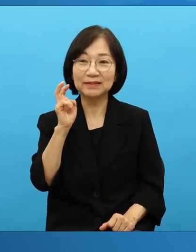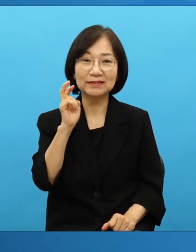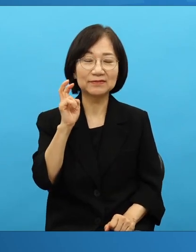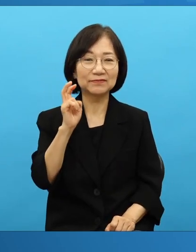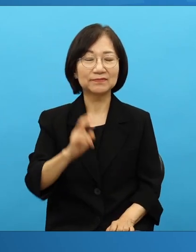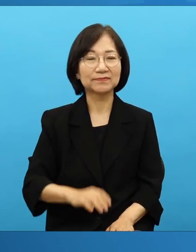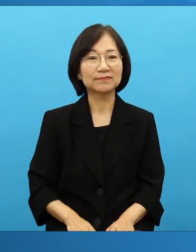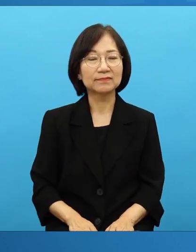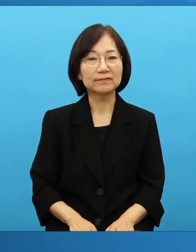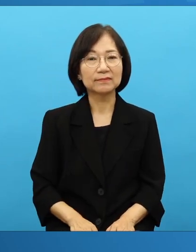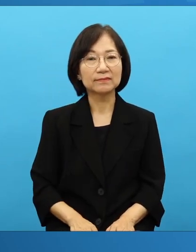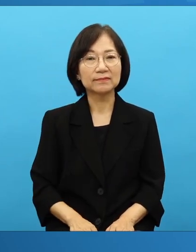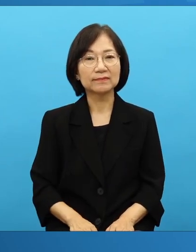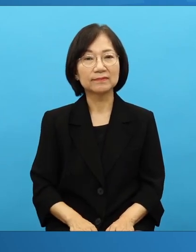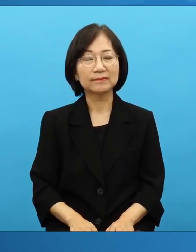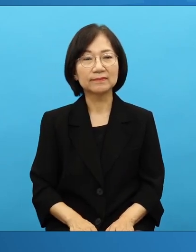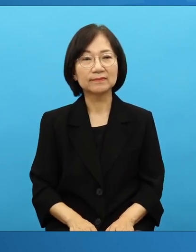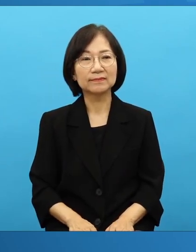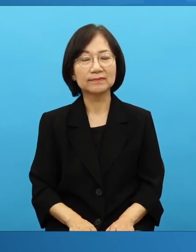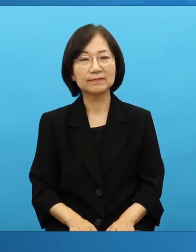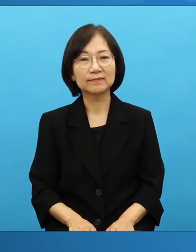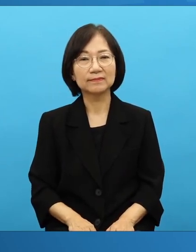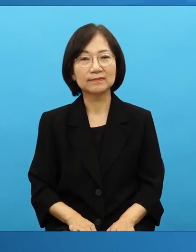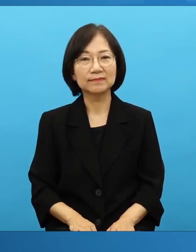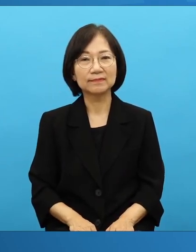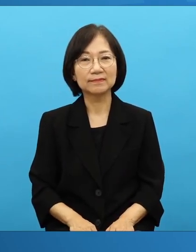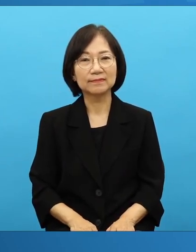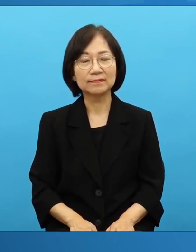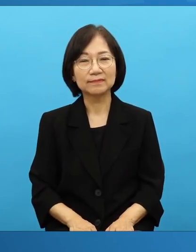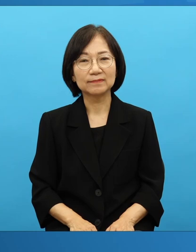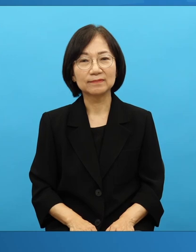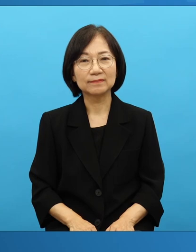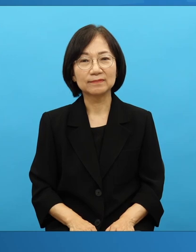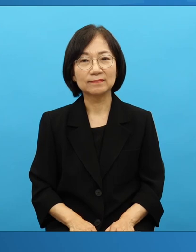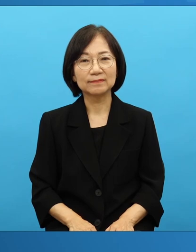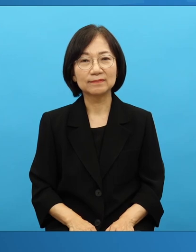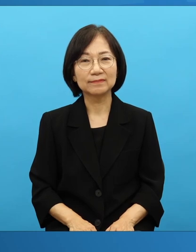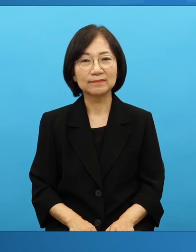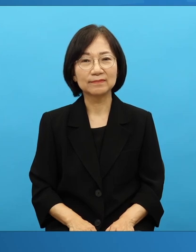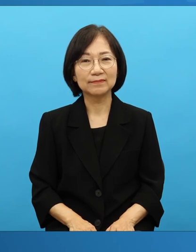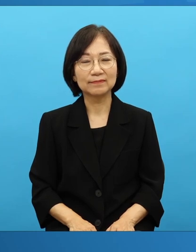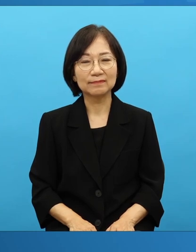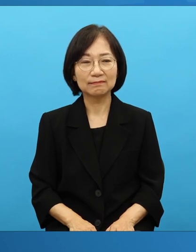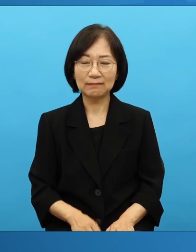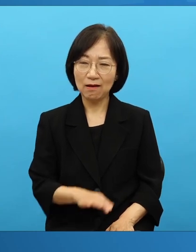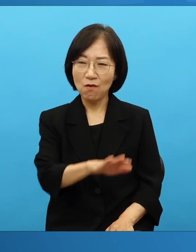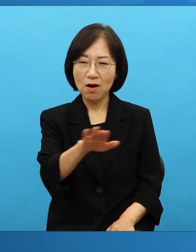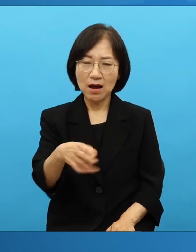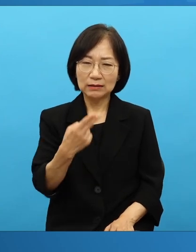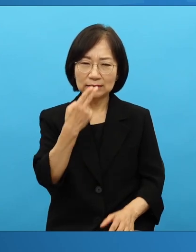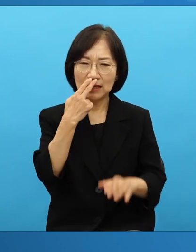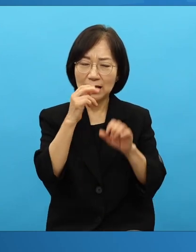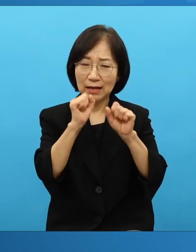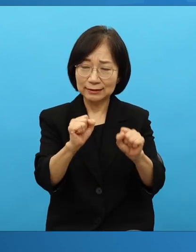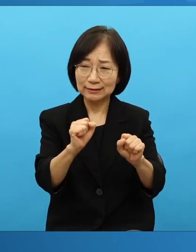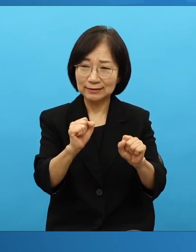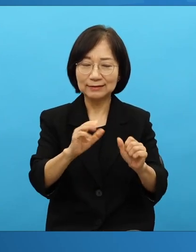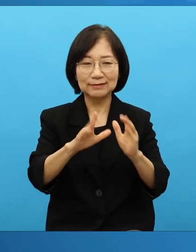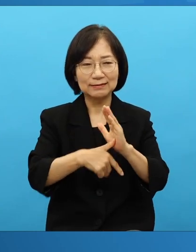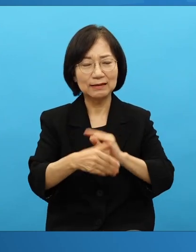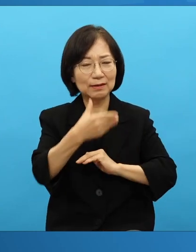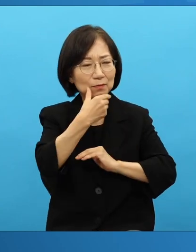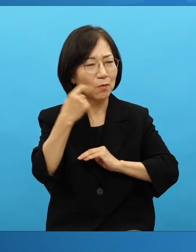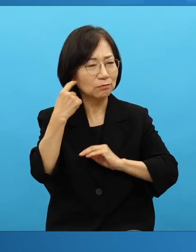有的人得癌症了，可能心里头已经放弃了，觉得哎呀，我可能活不久了。 뭐 그 죽는 것도 뭐 나쁠 건 없지만 그래도 우리가 이 살아 있는 동안 좀 복음 전해야 되는 일이 있기 때문에 말이죠.